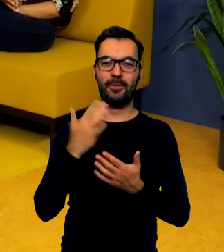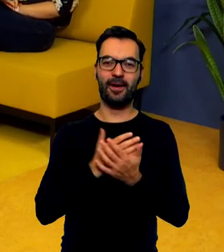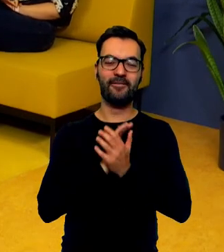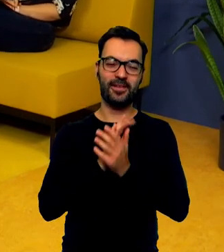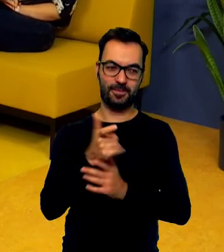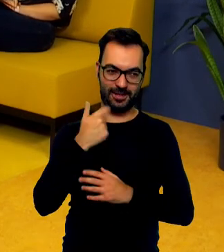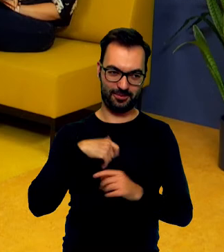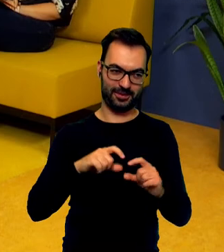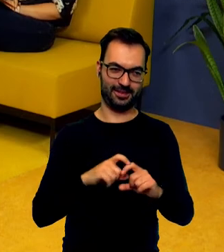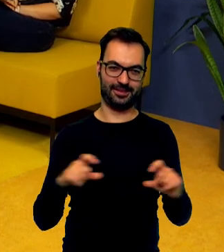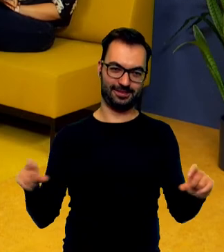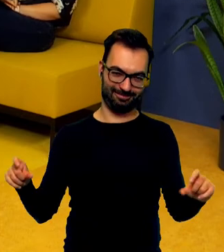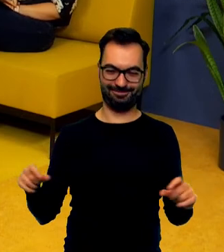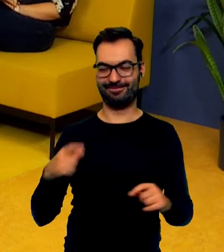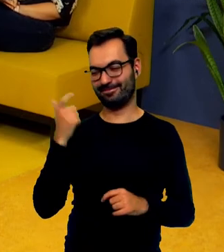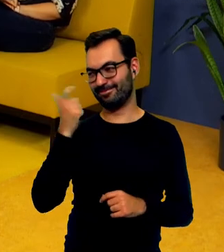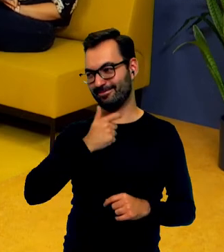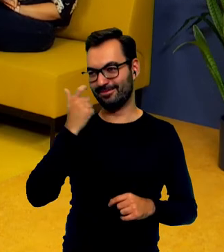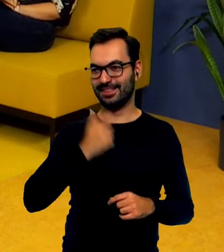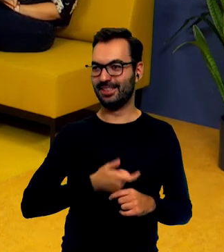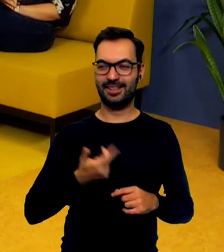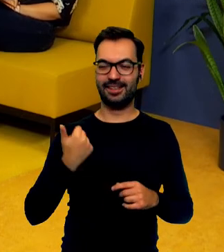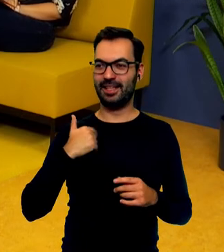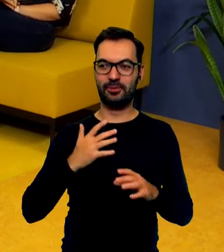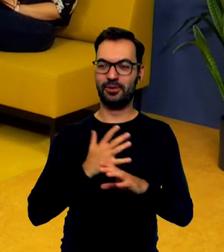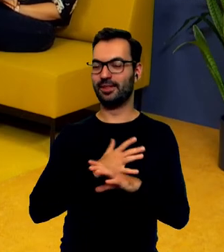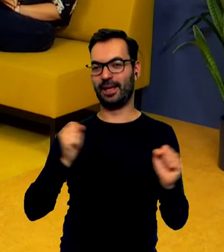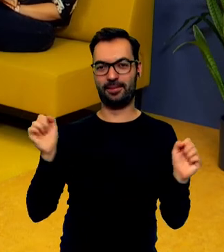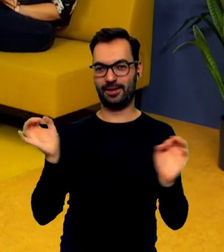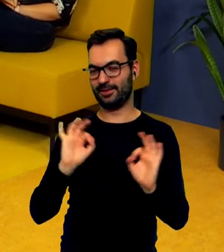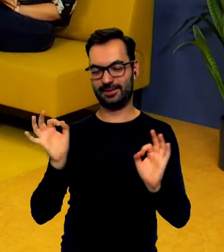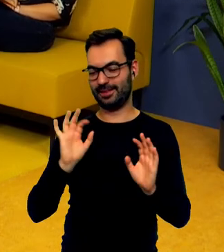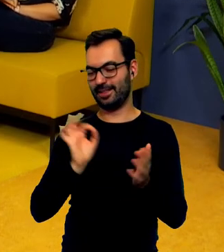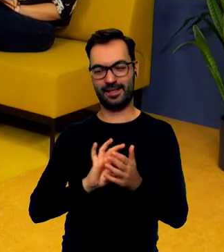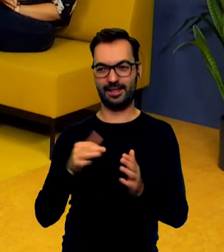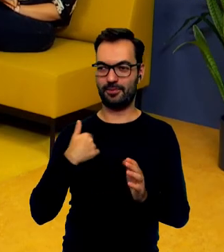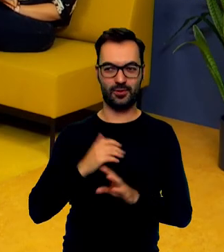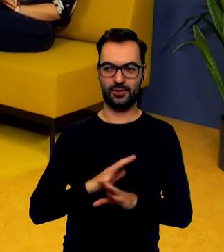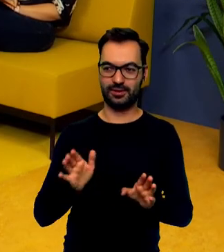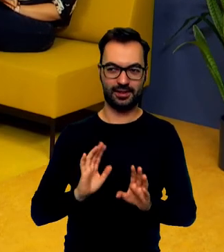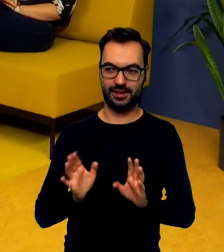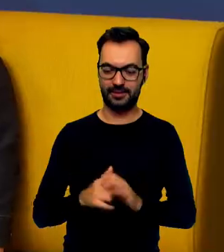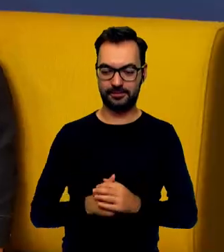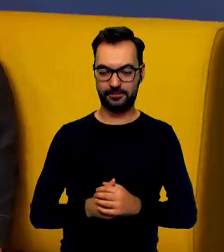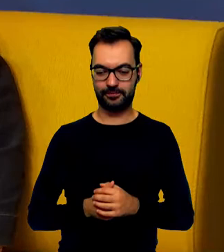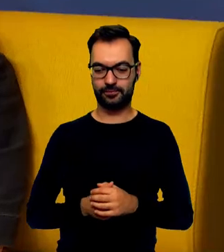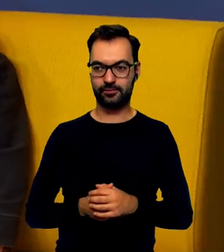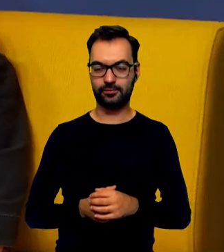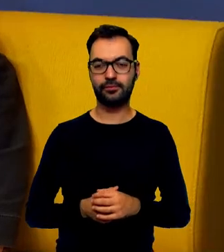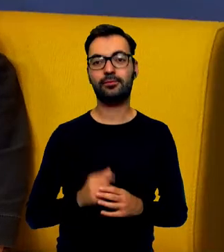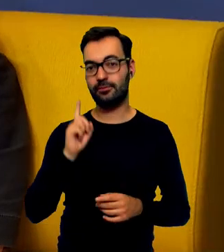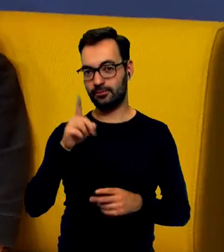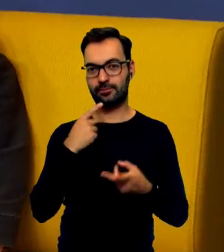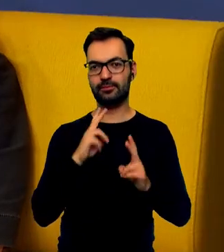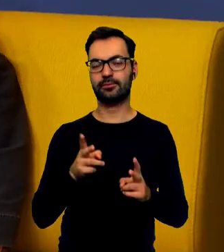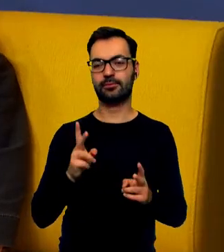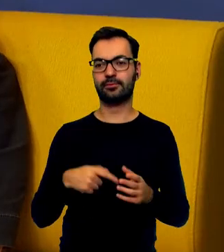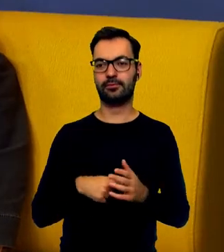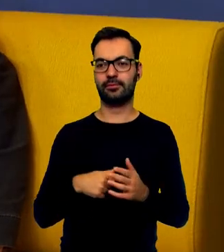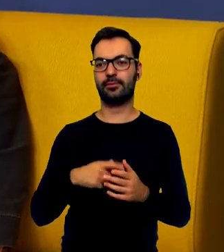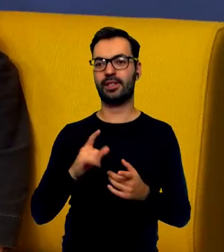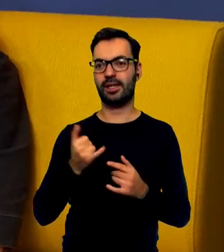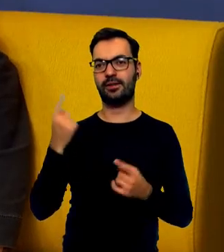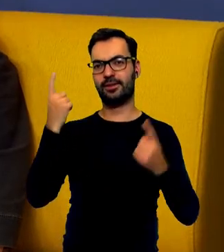pojawi. Nie, no nie było żadnych drastycznych scen, to od razu powiem, ale rzeczywiście